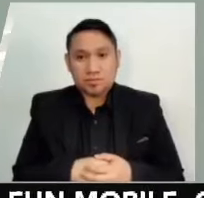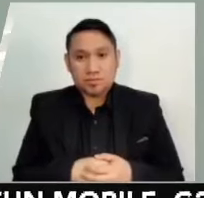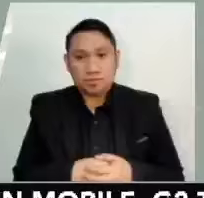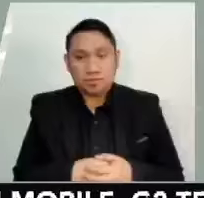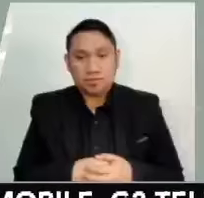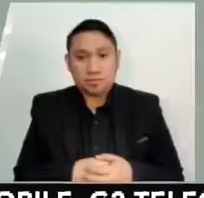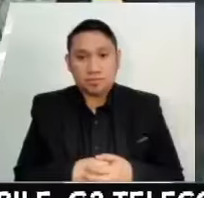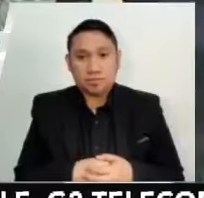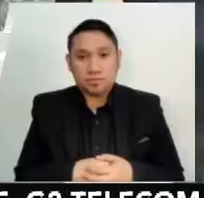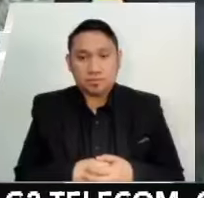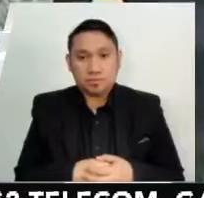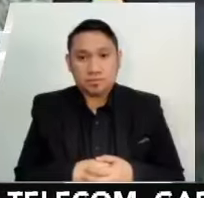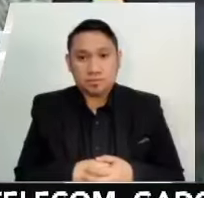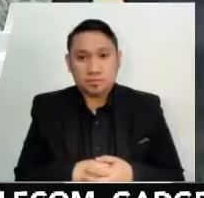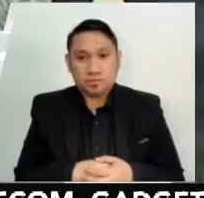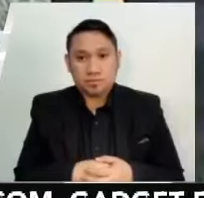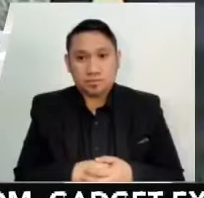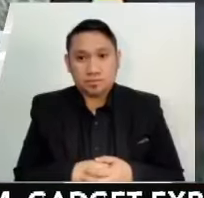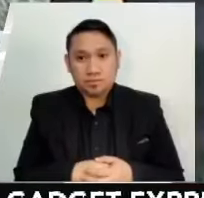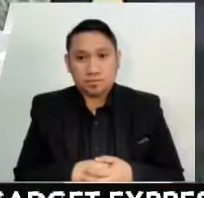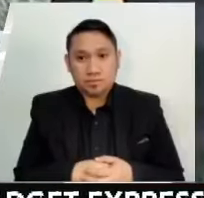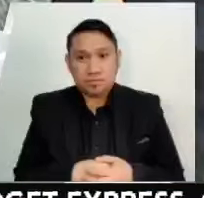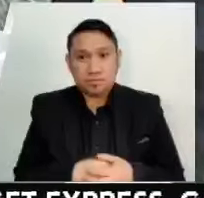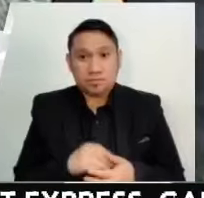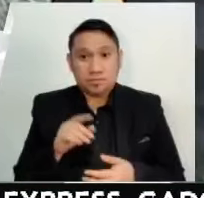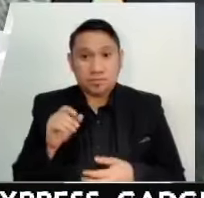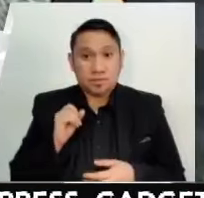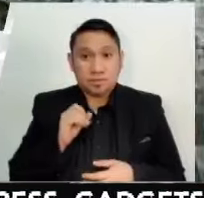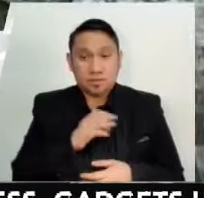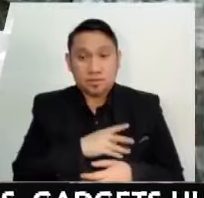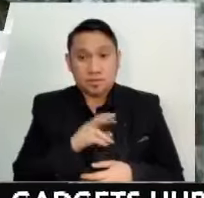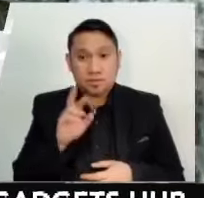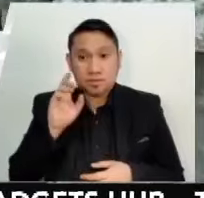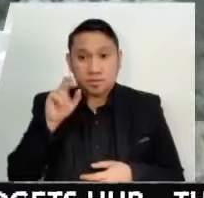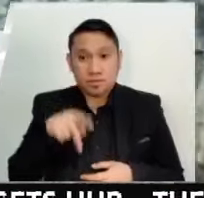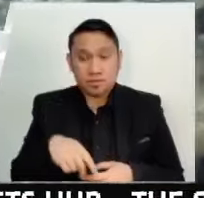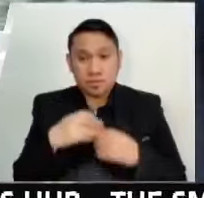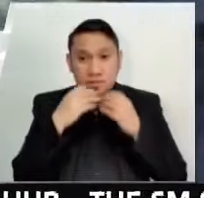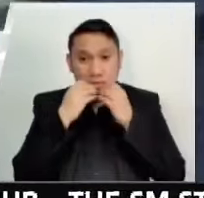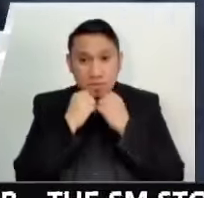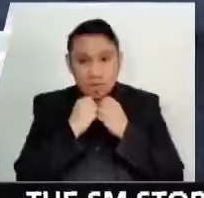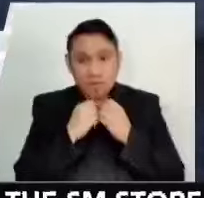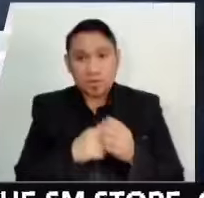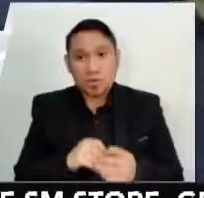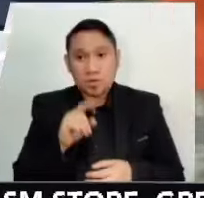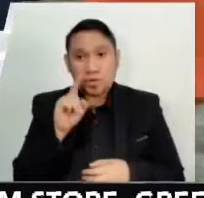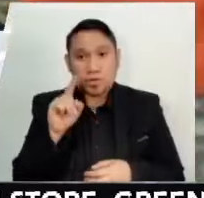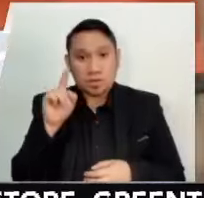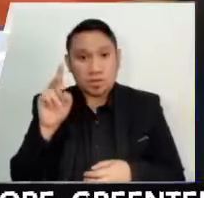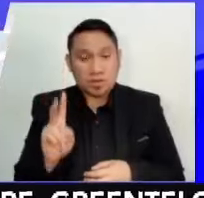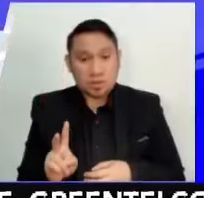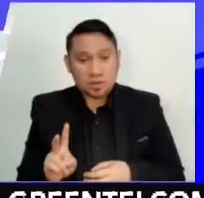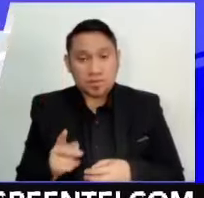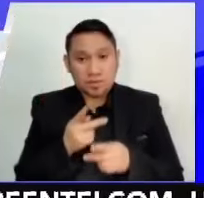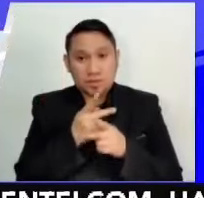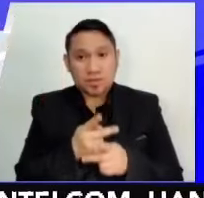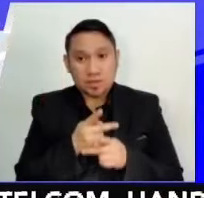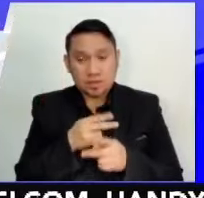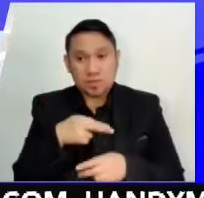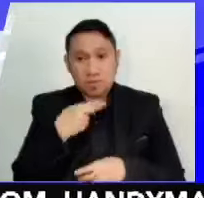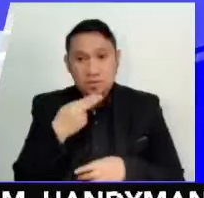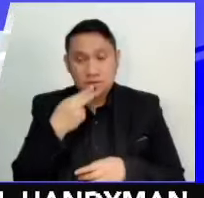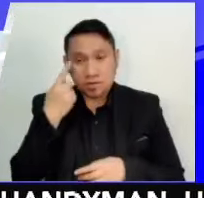sa ilang tauhan ng BRP Teresa Magbanwa, pinagkasya lang nila ang isa't kalahating kinong bigas sa mahigit 60 sakay ng